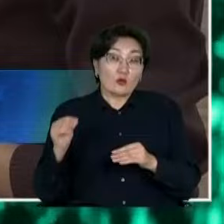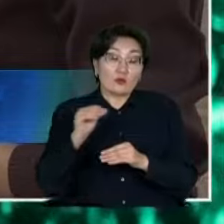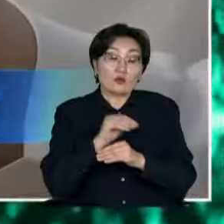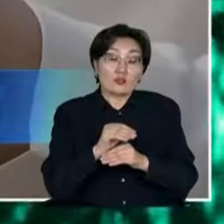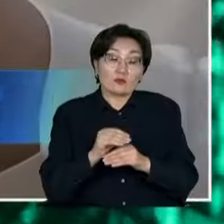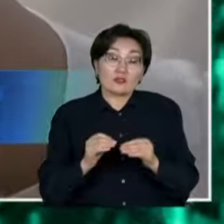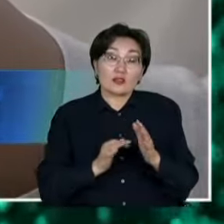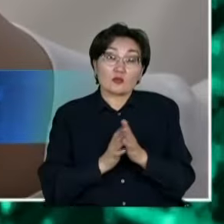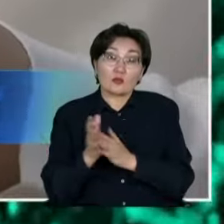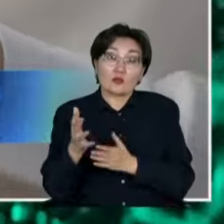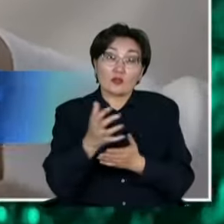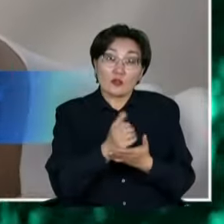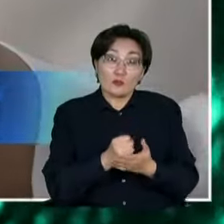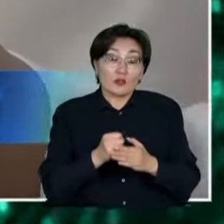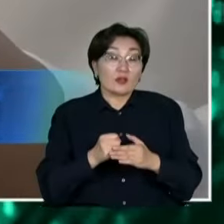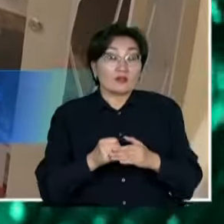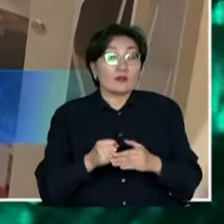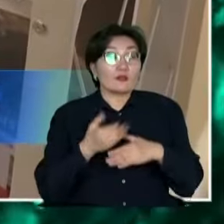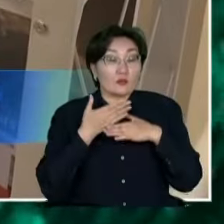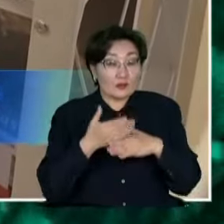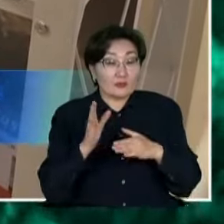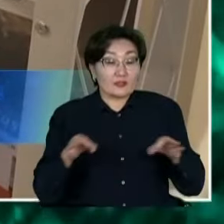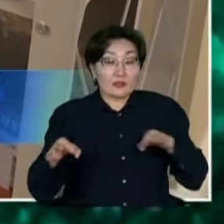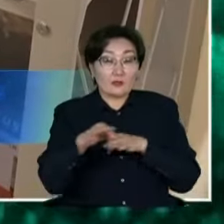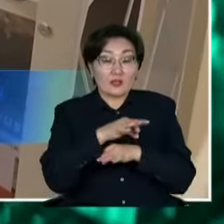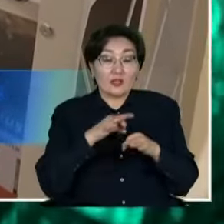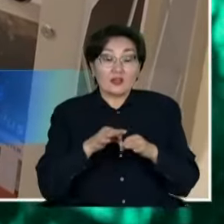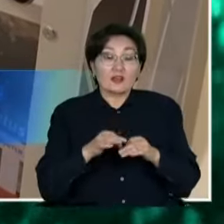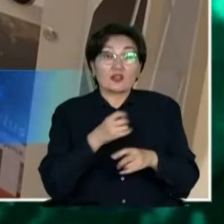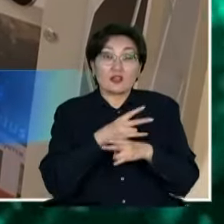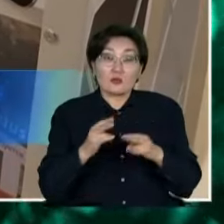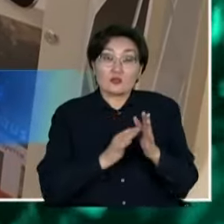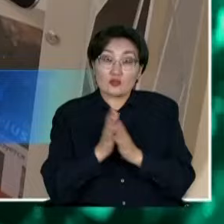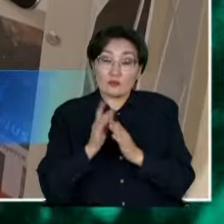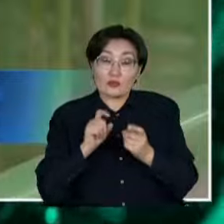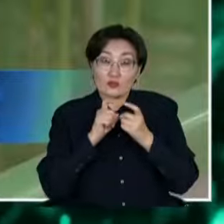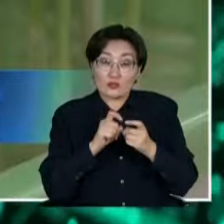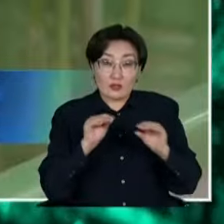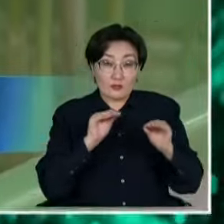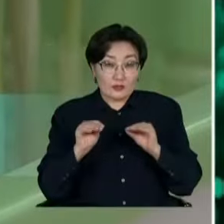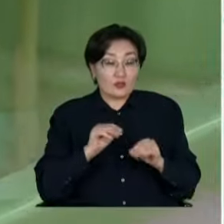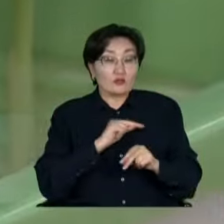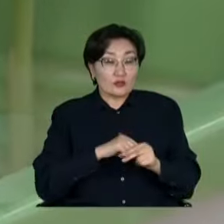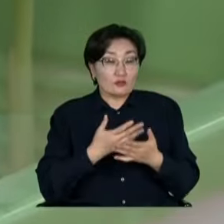беретін бастамалар бар. Тіпті көрмеде арам шөппен күресетін құрылғылардың да қызметі таныстырылды.